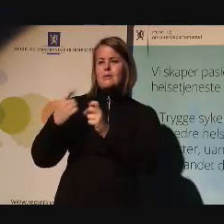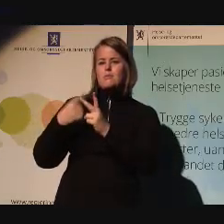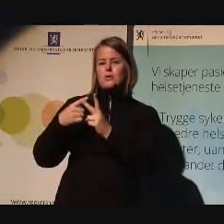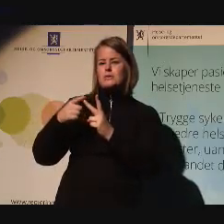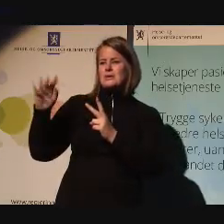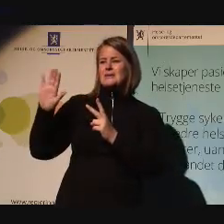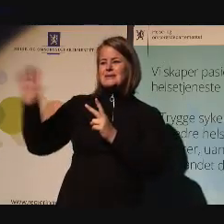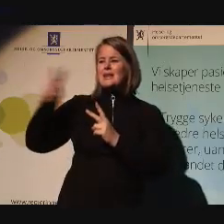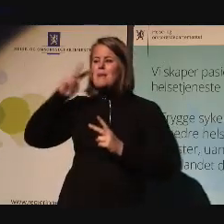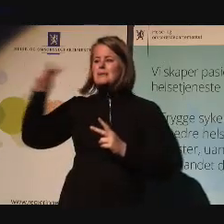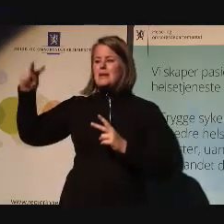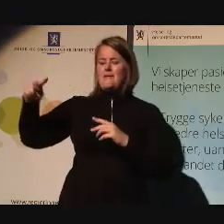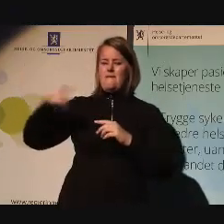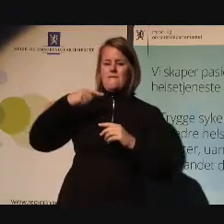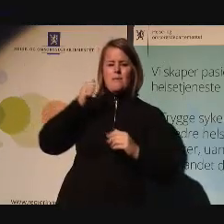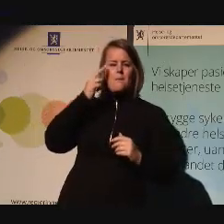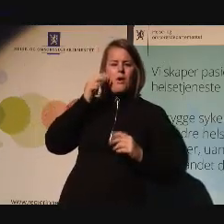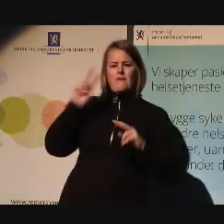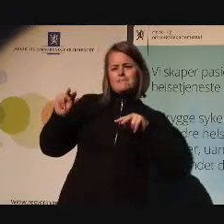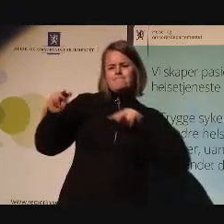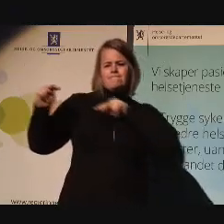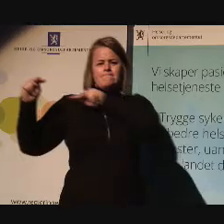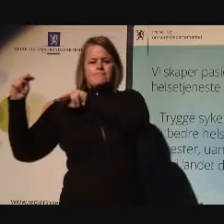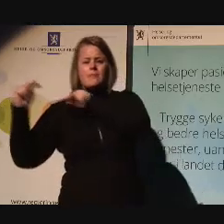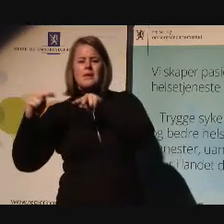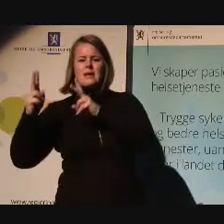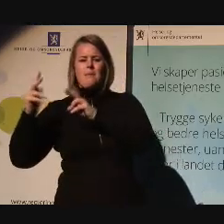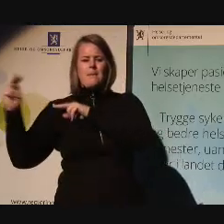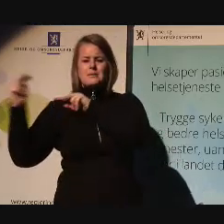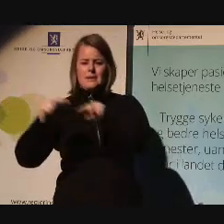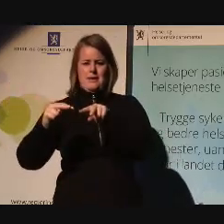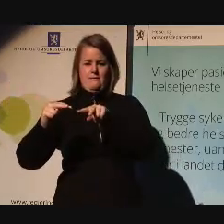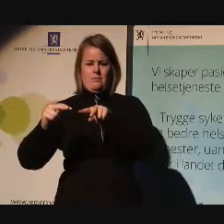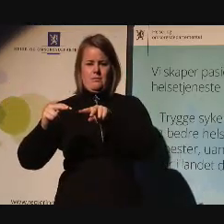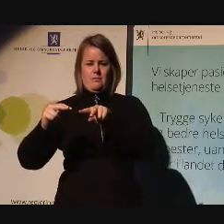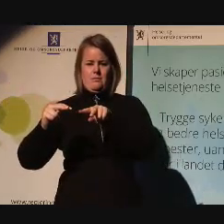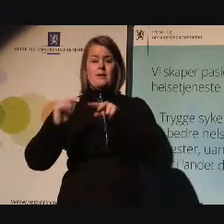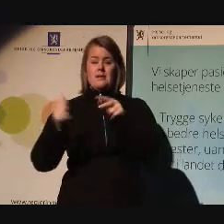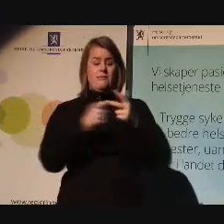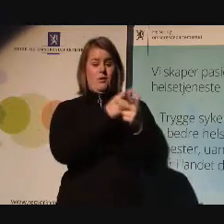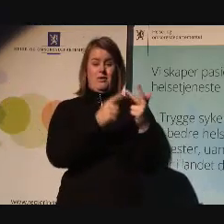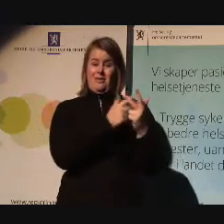det rådet som vi fikk, de rådene som vi fikk, de fulgte vi alle sammen.